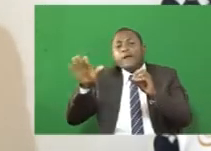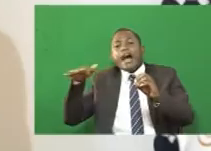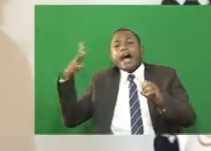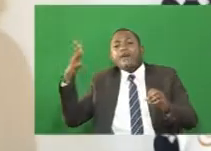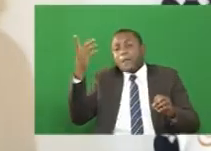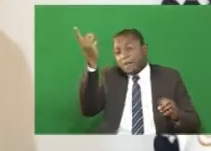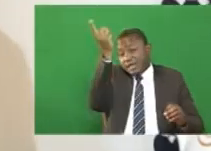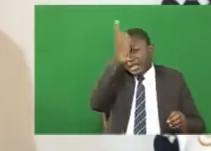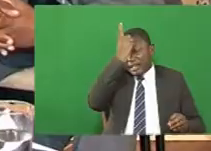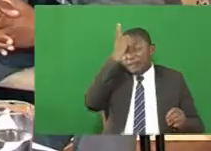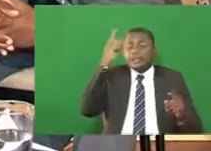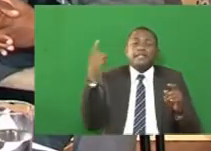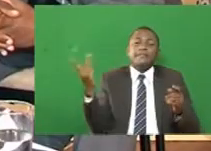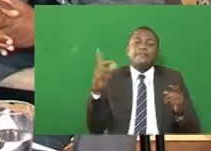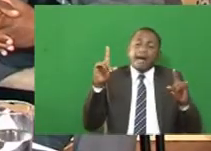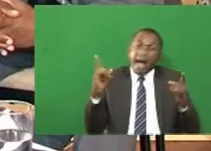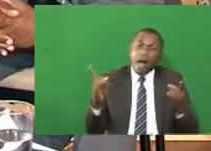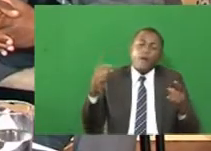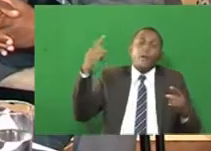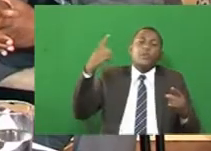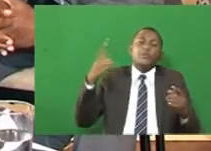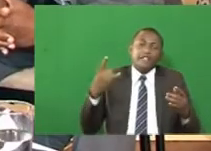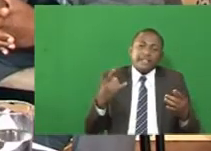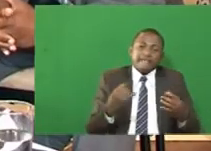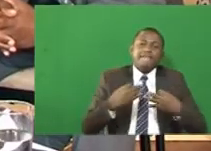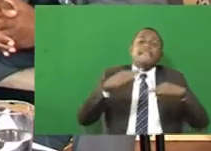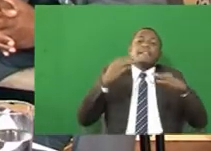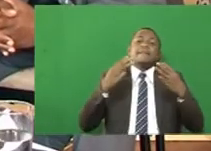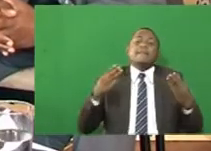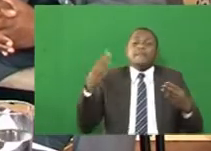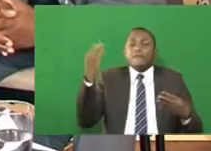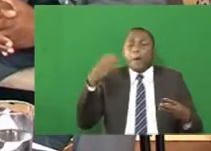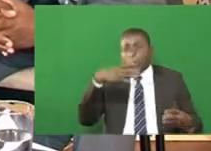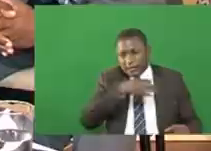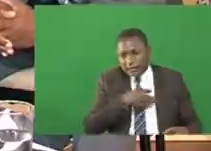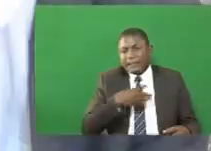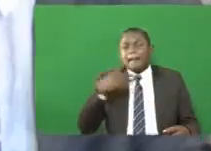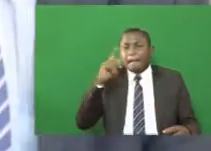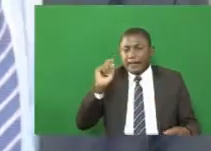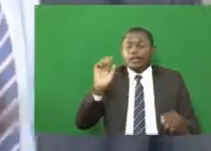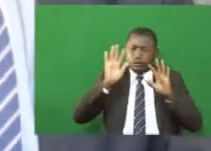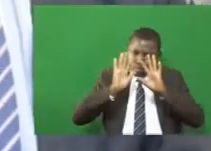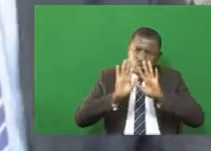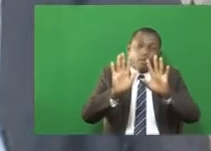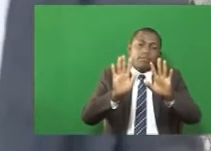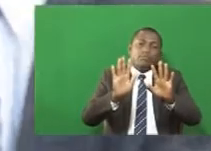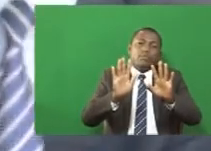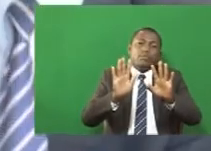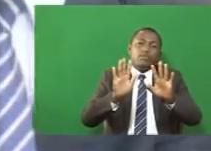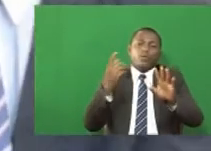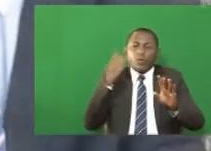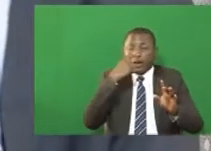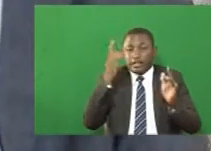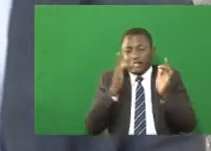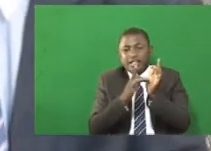vatenda muchitema. Right. Saka yaka gumira pana Jesu. Ah, toda kute. Kusisina paseka nasi. Saka manzu, gira ndaita chidzidzo